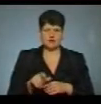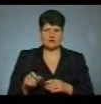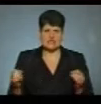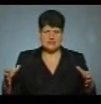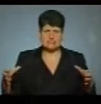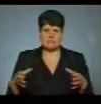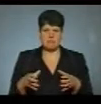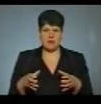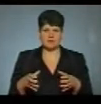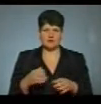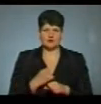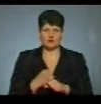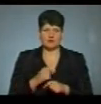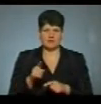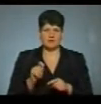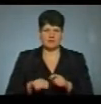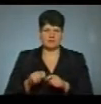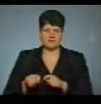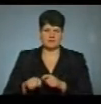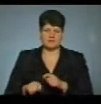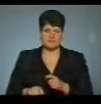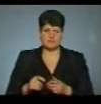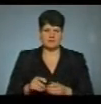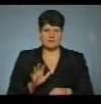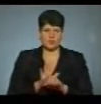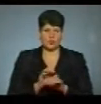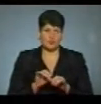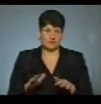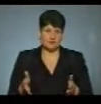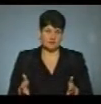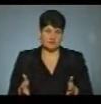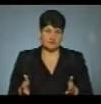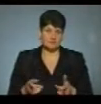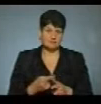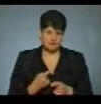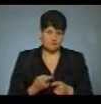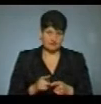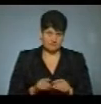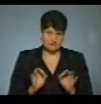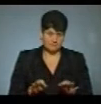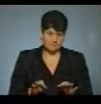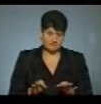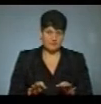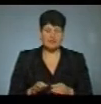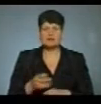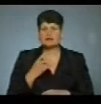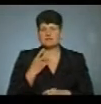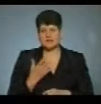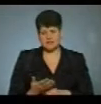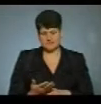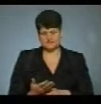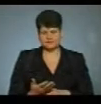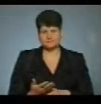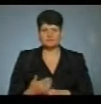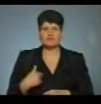зібрали і зробили їм тести на наявність коронавірусу. Ну, тобто, чи підтверджуєте таку інформацію? Дивіться,